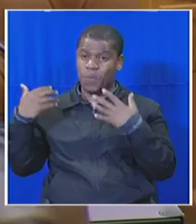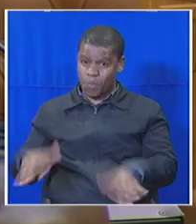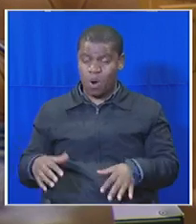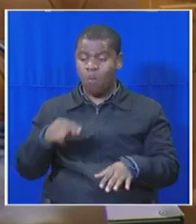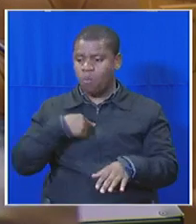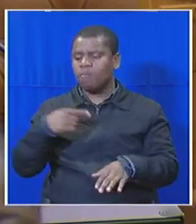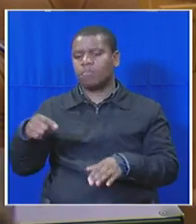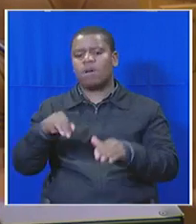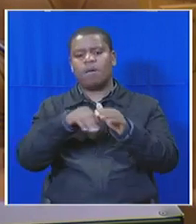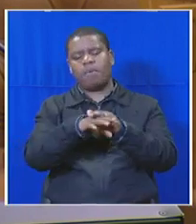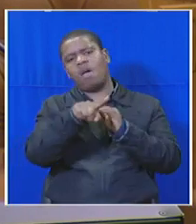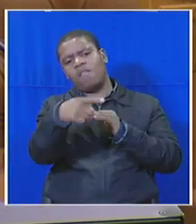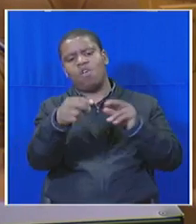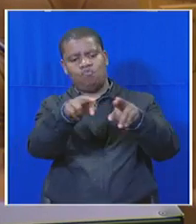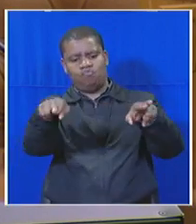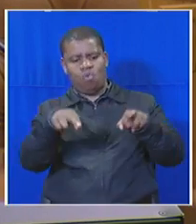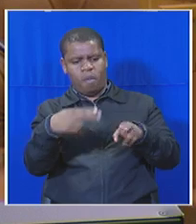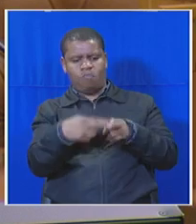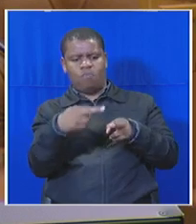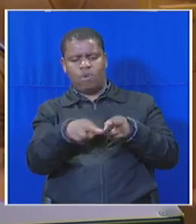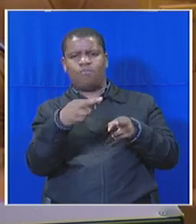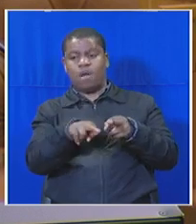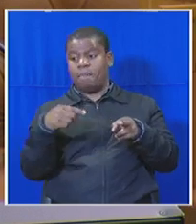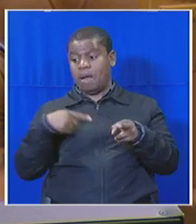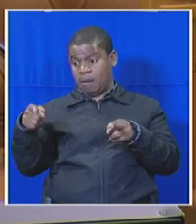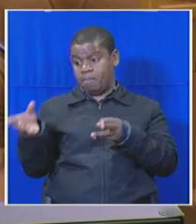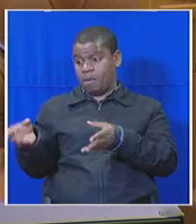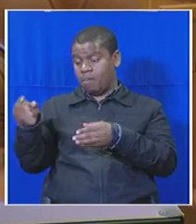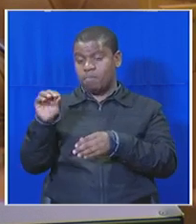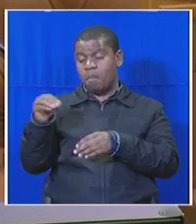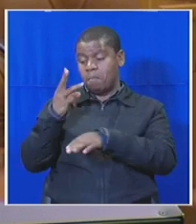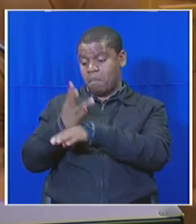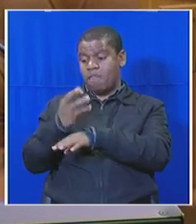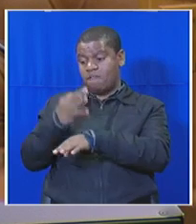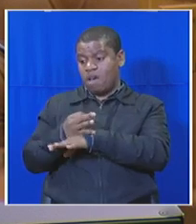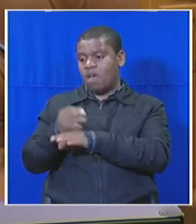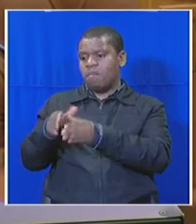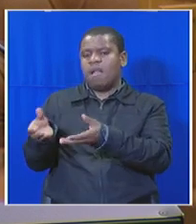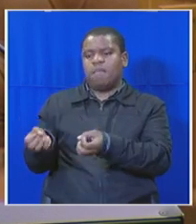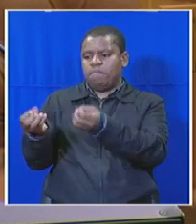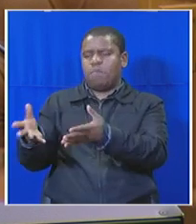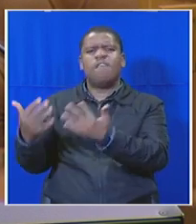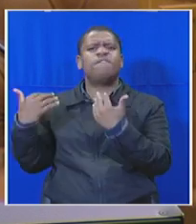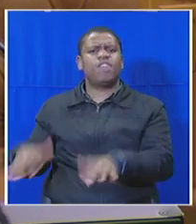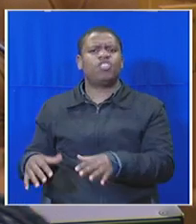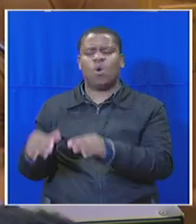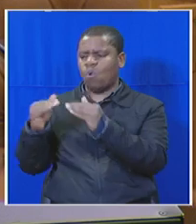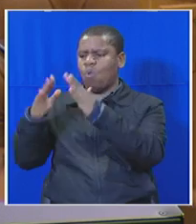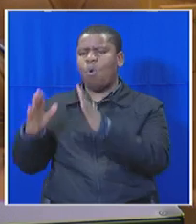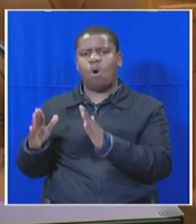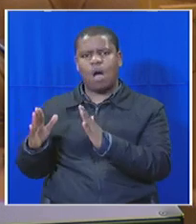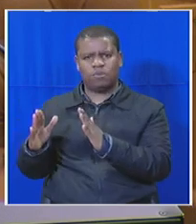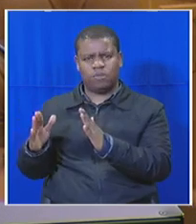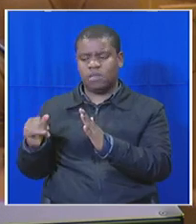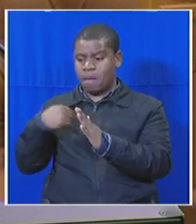abakwazi nokuqhubekeka nokufunda. Abantwana ngoku baphila ngegrant karhulumente ekunzima noba imane ihlaziywa kuba bengena